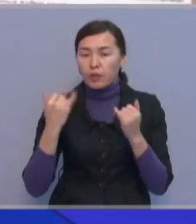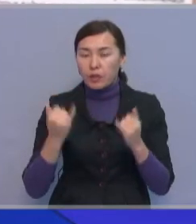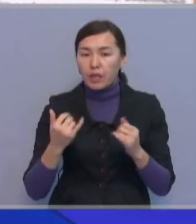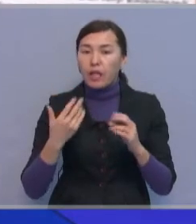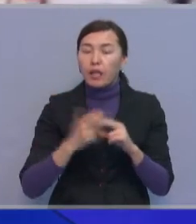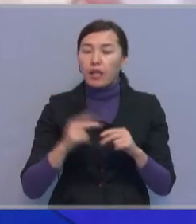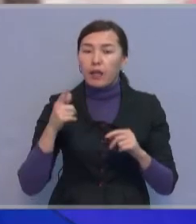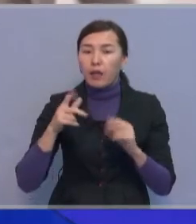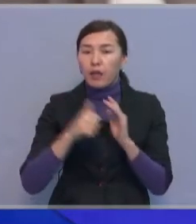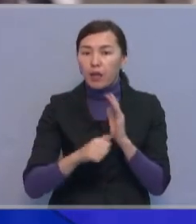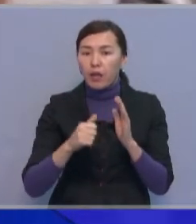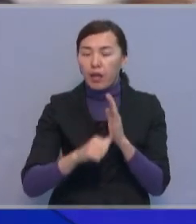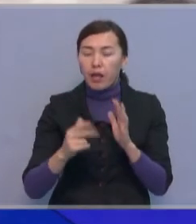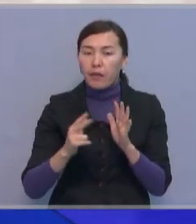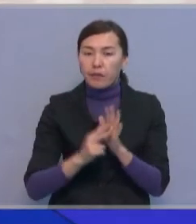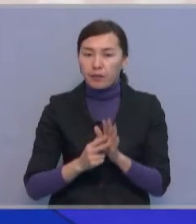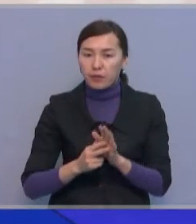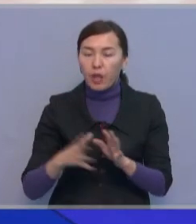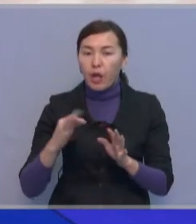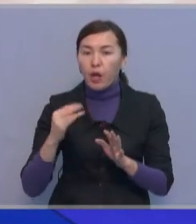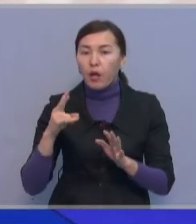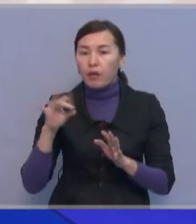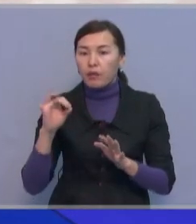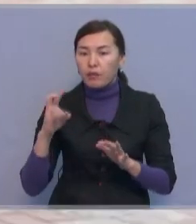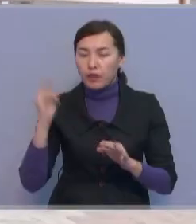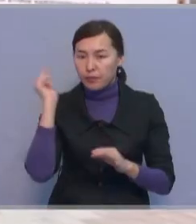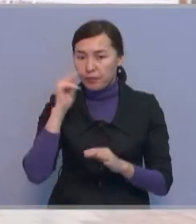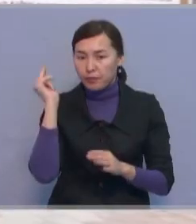таңда оның 1668-і онлайн түрде